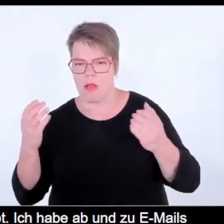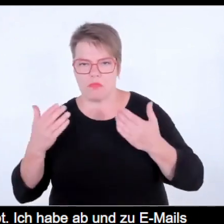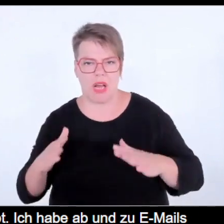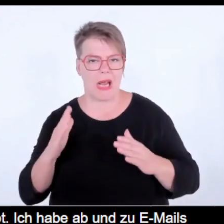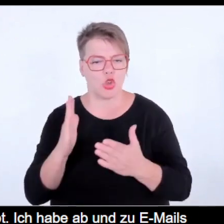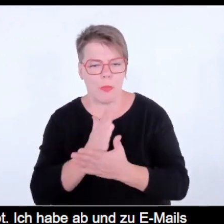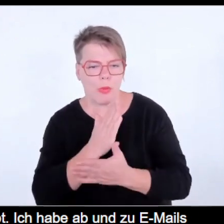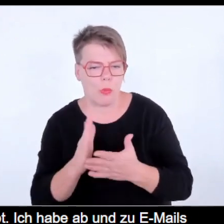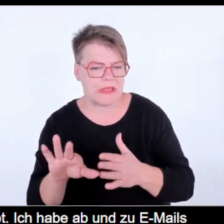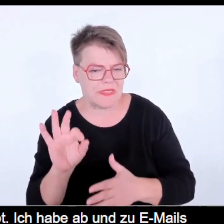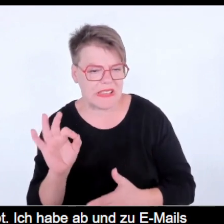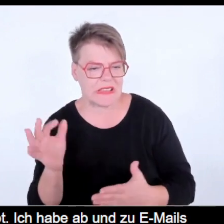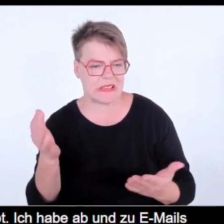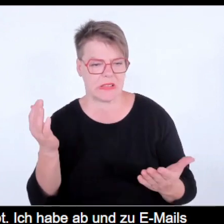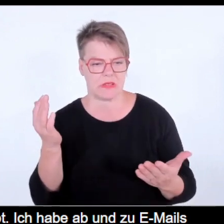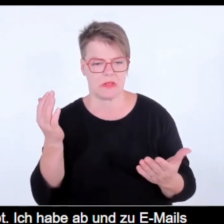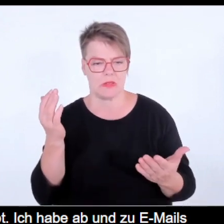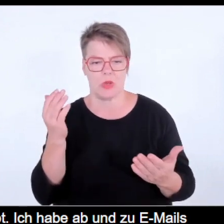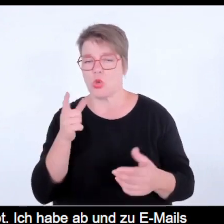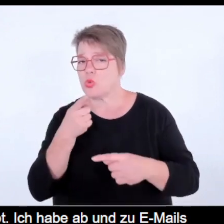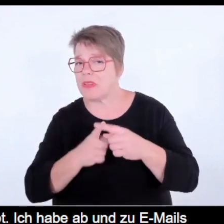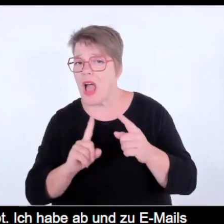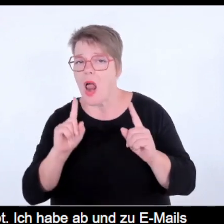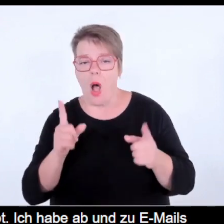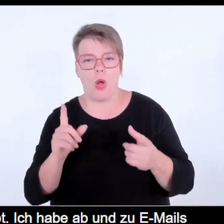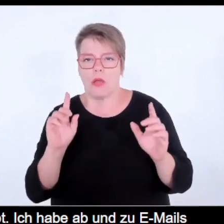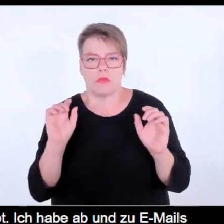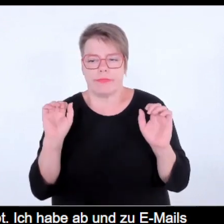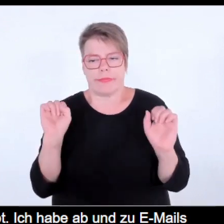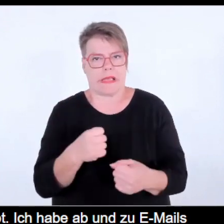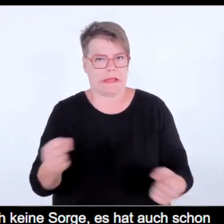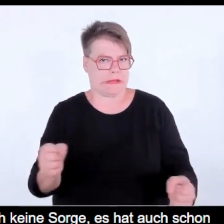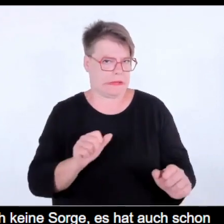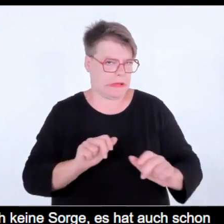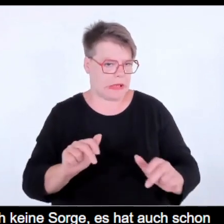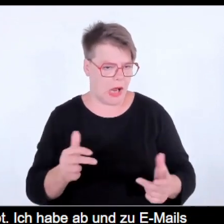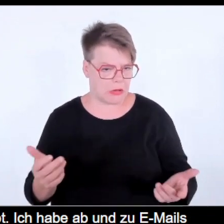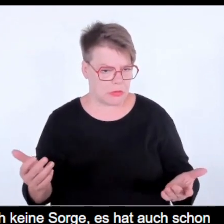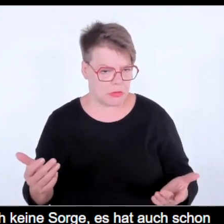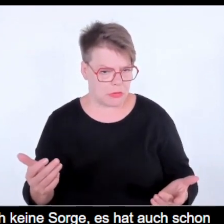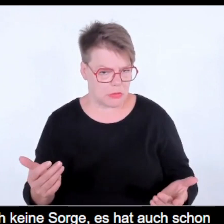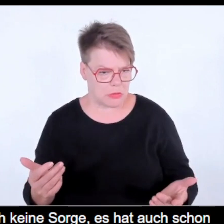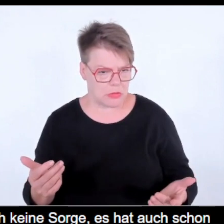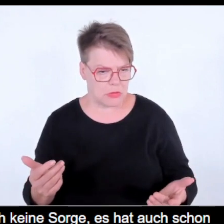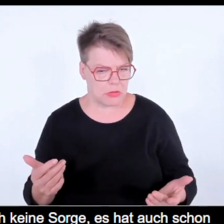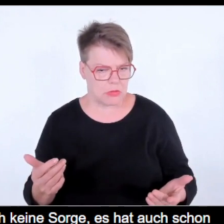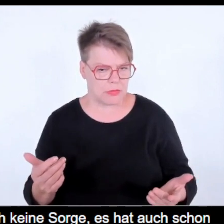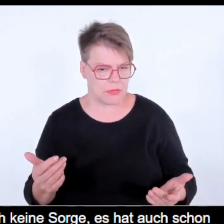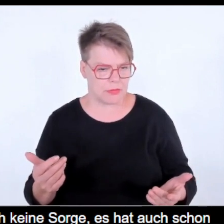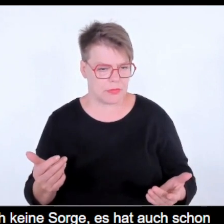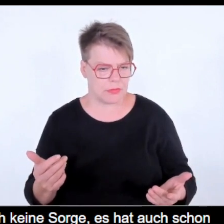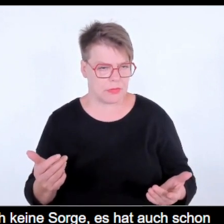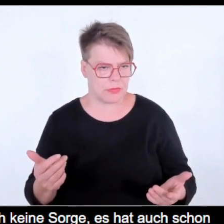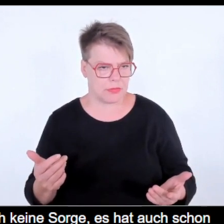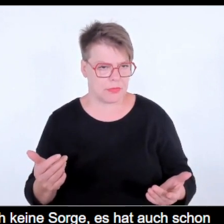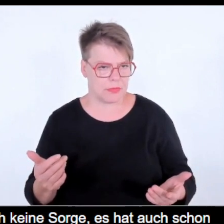dann zu solchen Prozessen und könnte den einen oder anderen Verwirrungen auf andere Wege führen. Und das ist, glaube ich, der Kern. Deswegen ist auch wichtig, dass wir in diesen Zeiten nicht nur